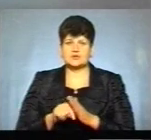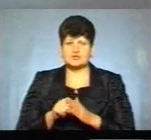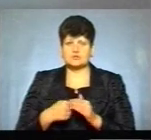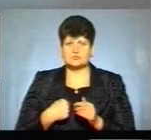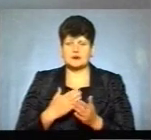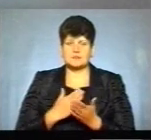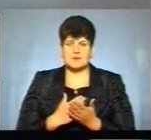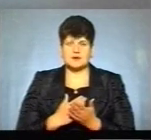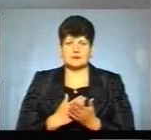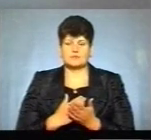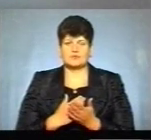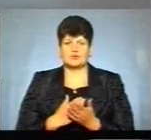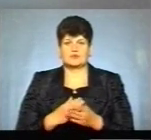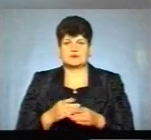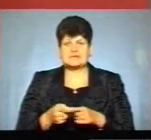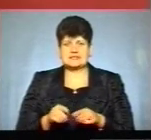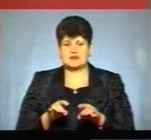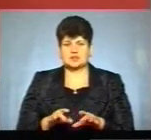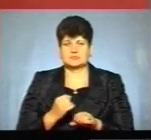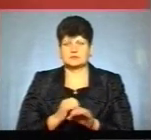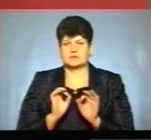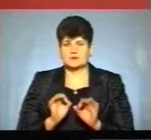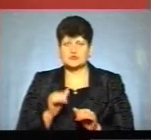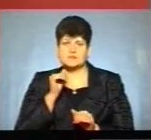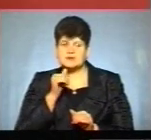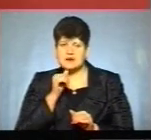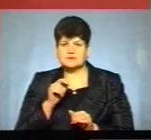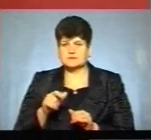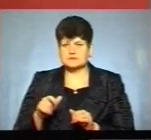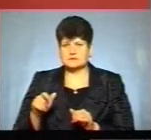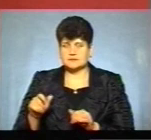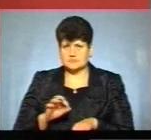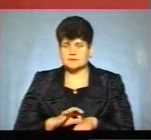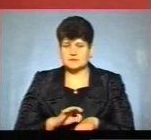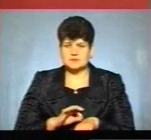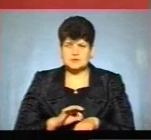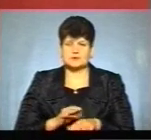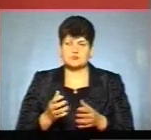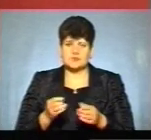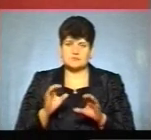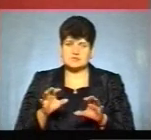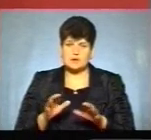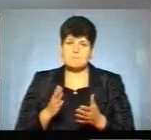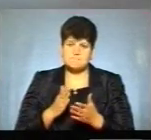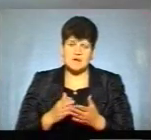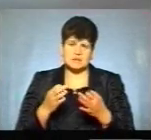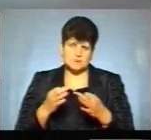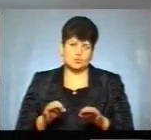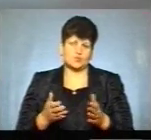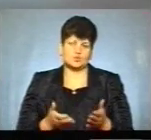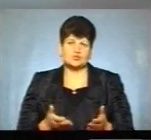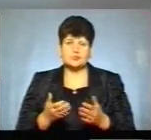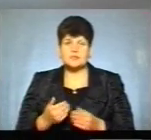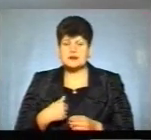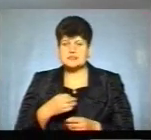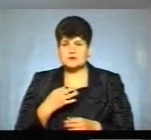маємо системно до рішення підійти, для того, щоб завтра пацієнти, навіть якщо ми приймемо рішення чи закон, дійсно мали доступ до них. Я скажу,